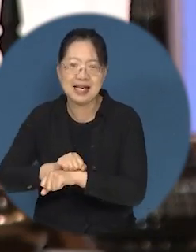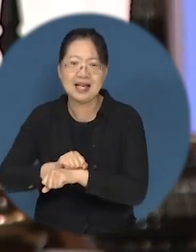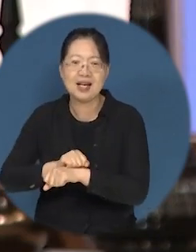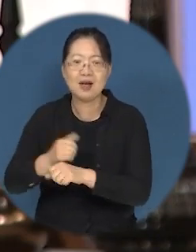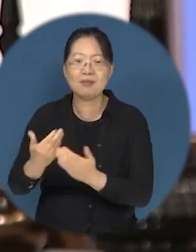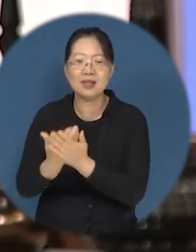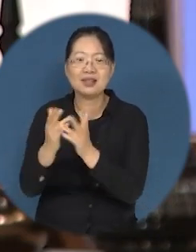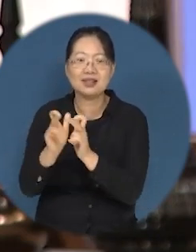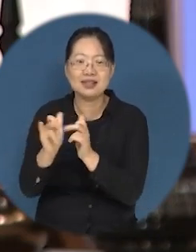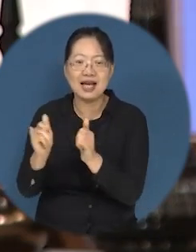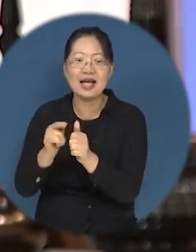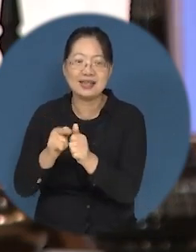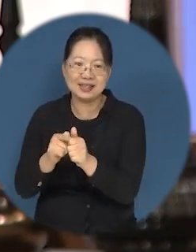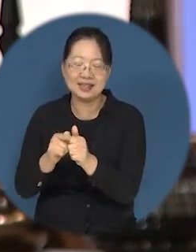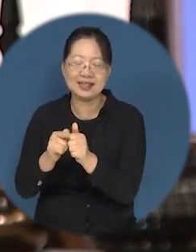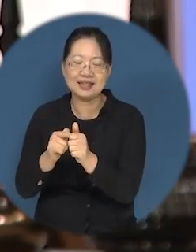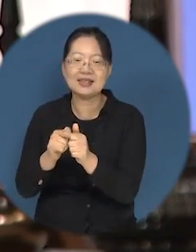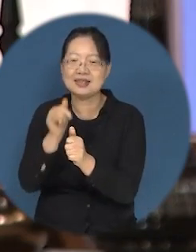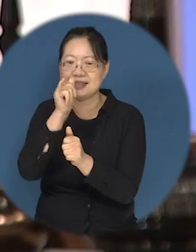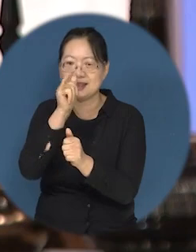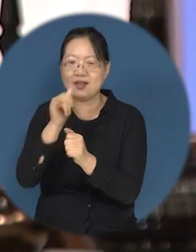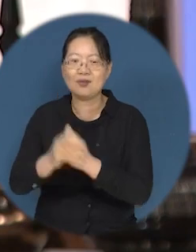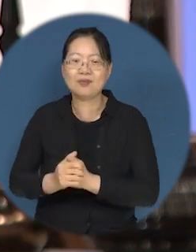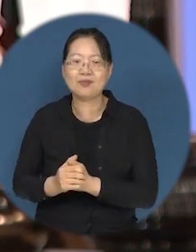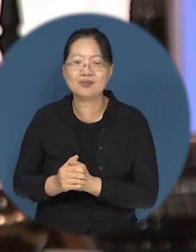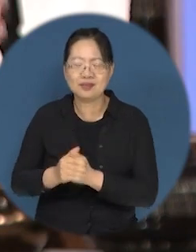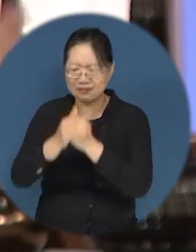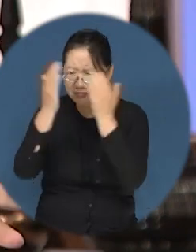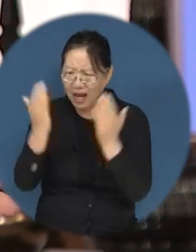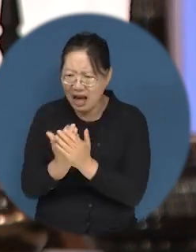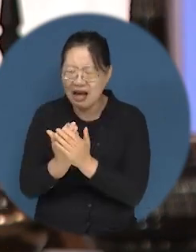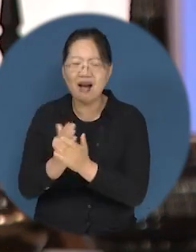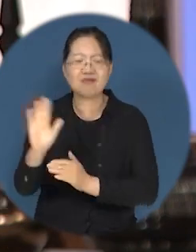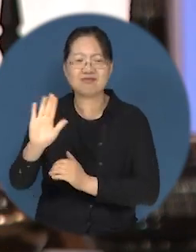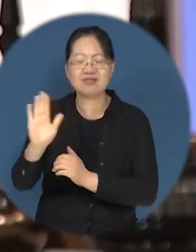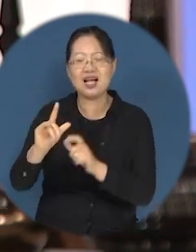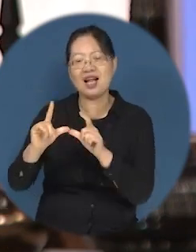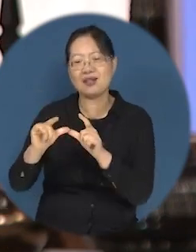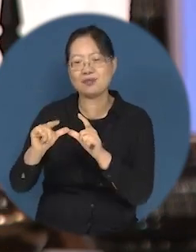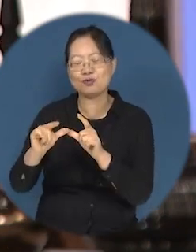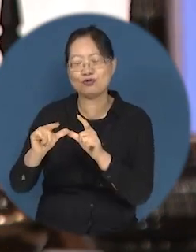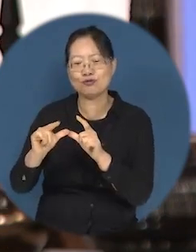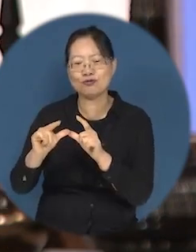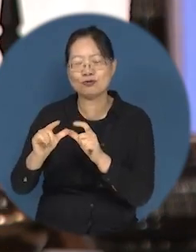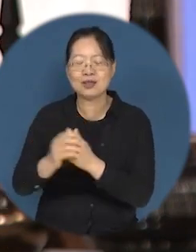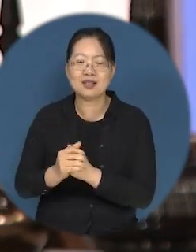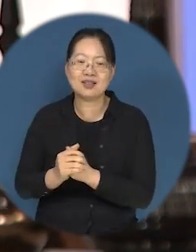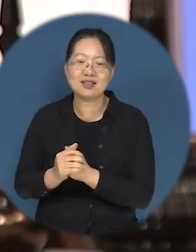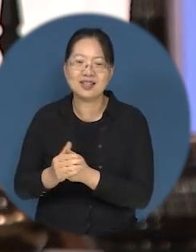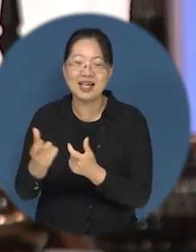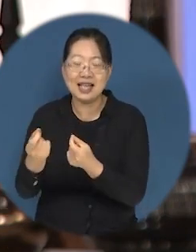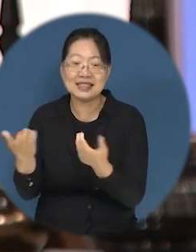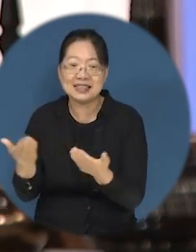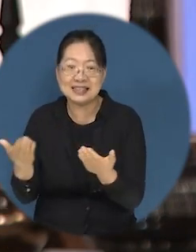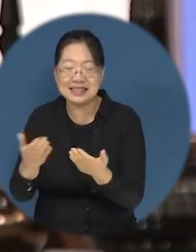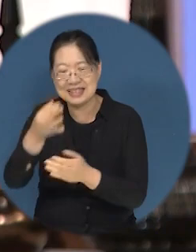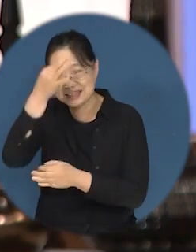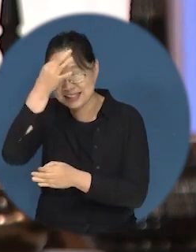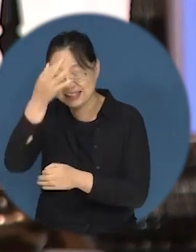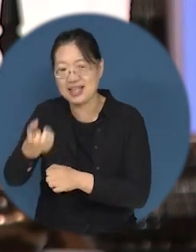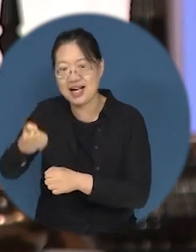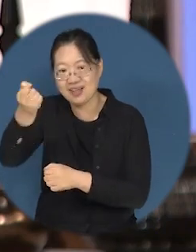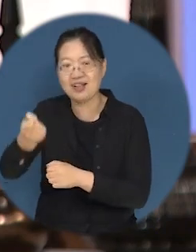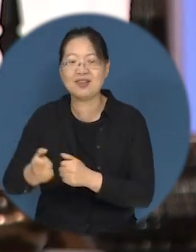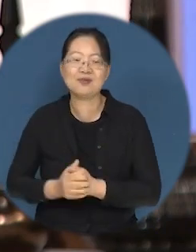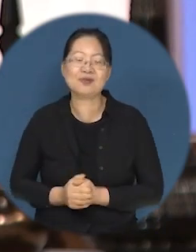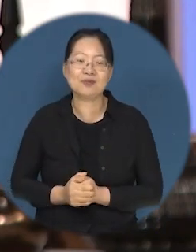그 발달장애 분이 계신 겁니다. 예, 다는 아닙니다. 다는 아니고 일부가 그런 일에 굉장히 재능이 있는